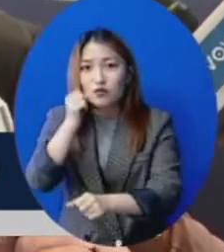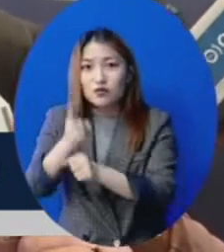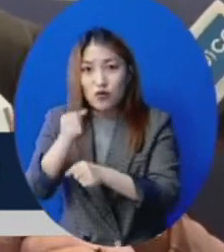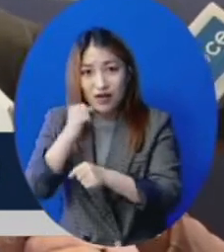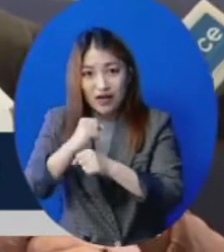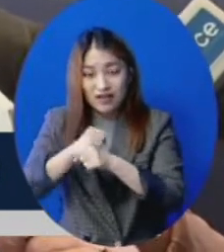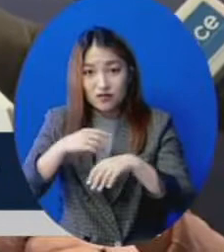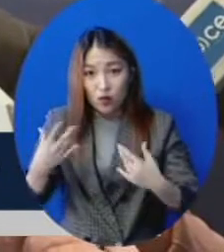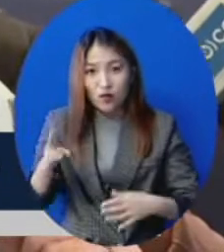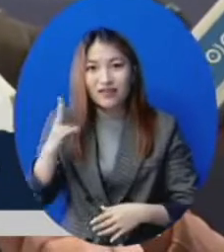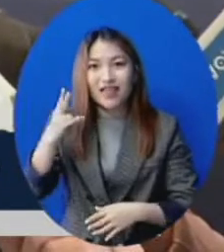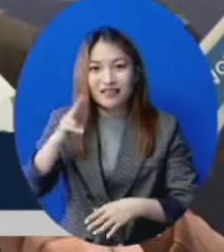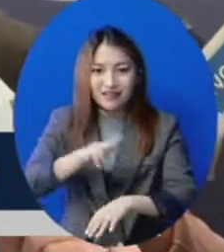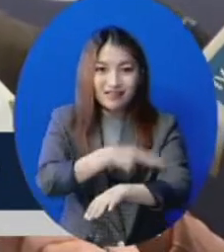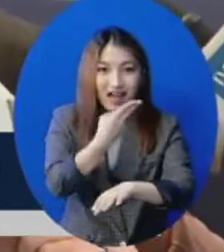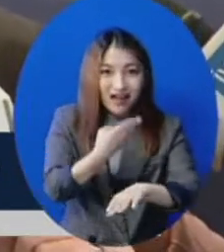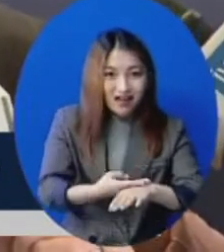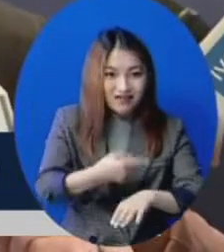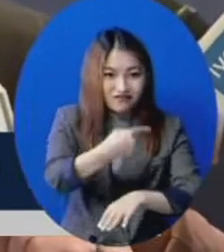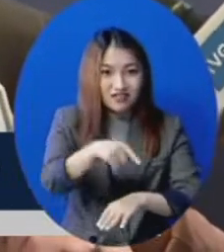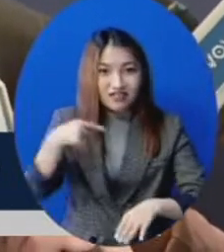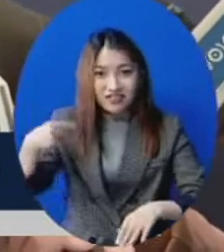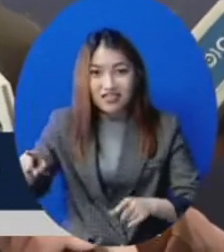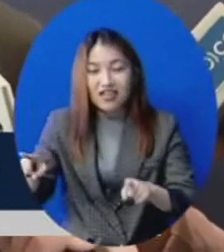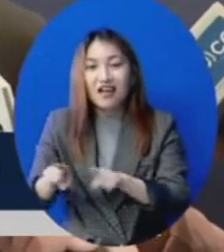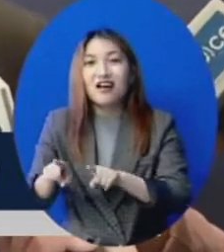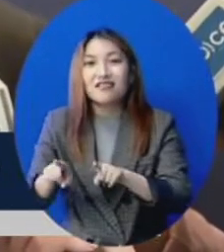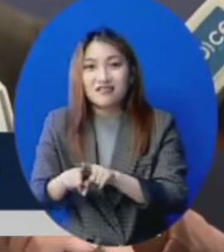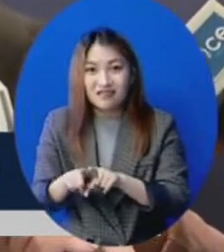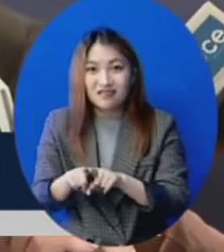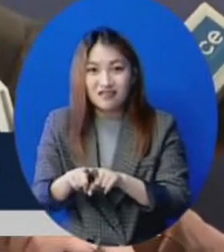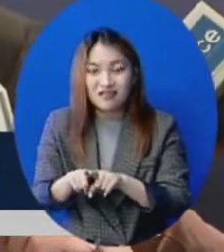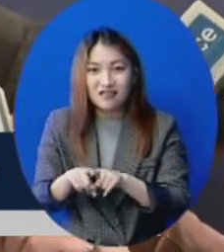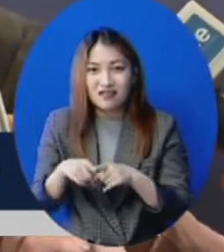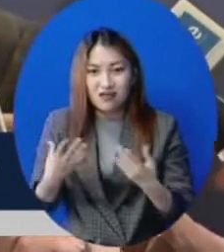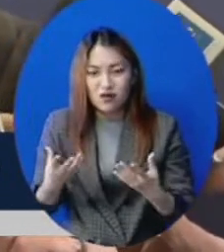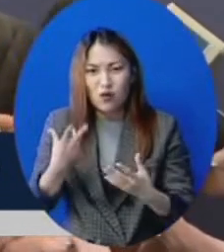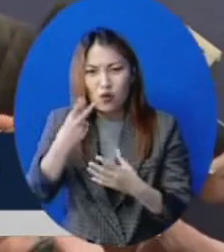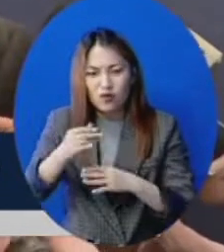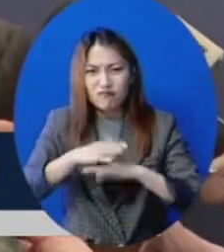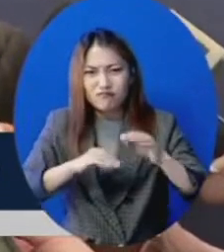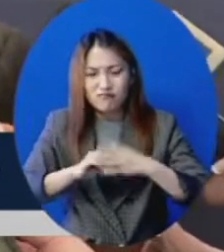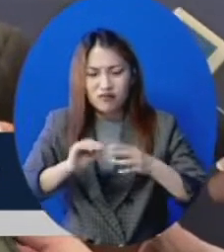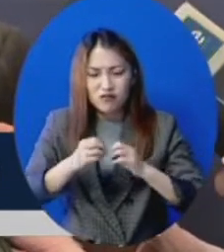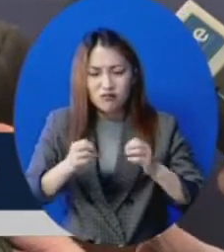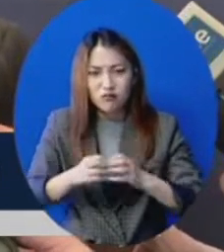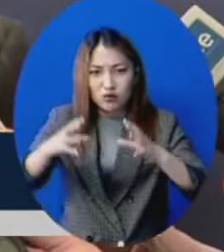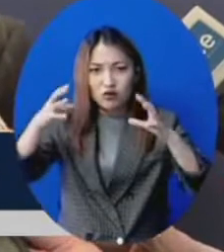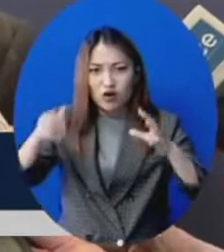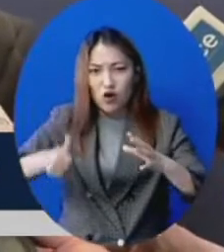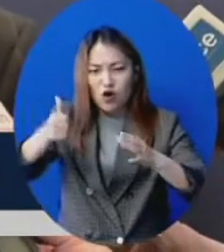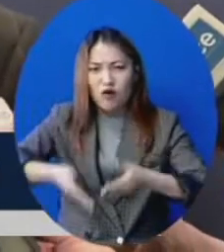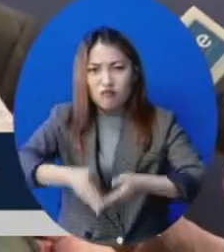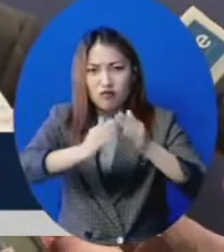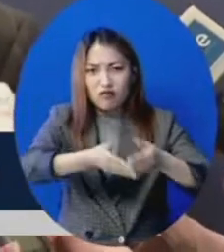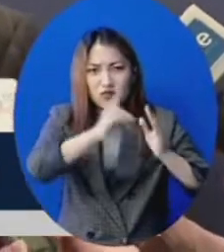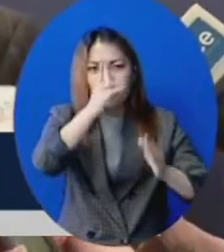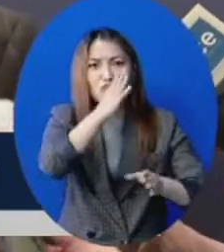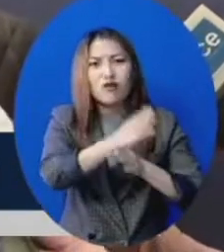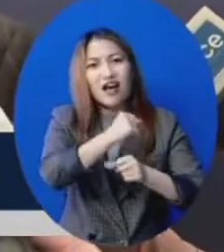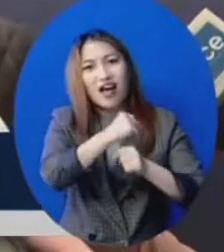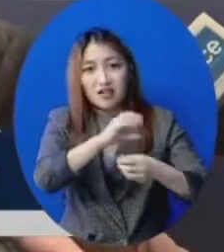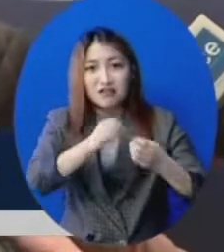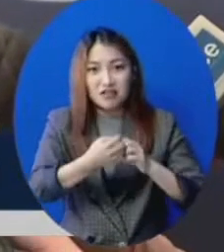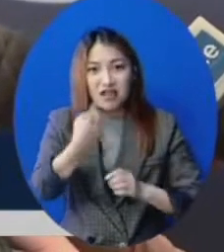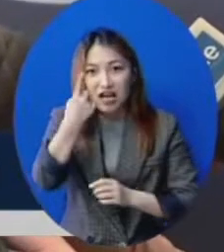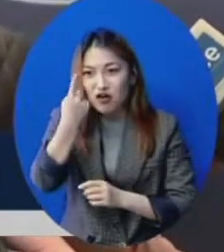Эрдэнэт одоо юу гэдэг нь те налах дархан шиг одоо тийм одоо бүтээн байгуулалтуудыг бий болгосон. Ганцхан хөрөнгө араас явдаг